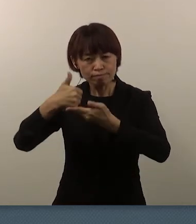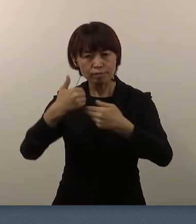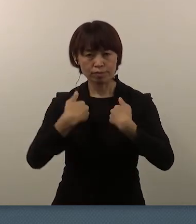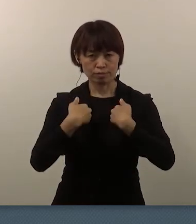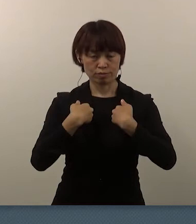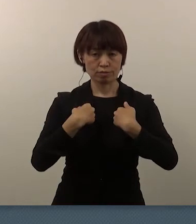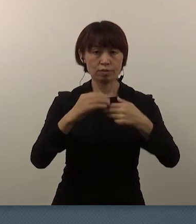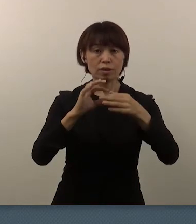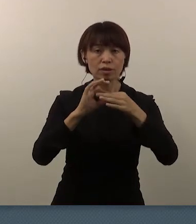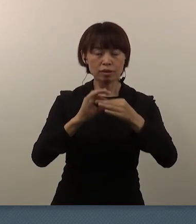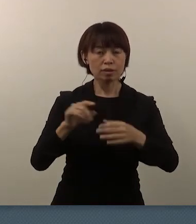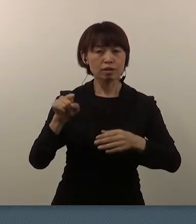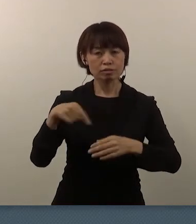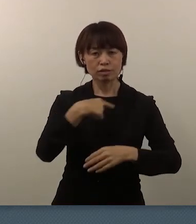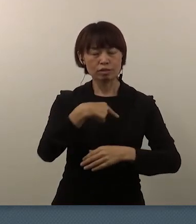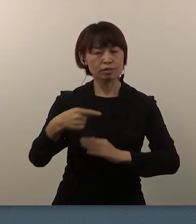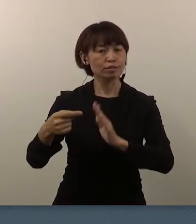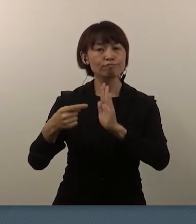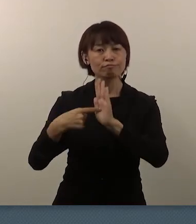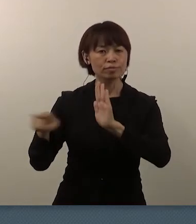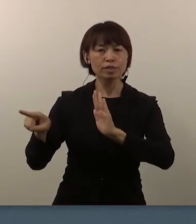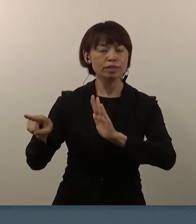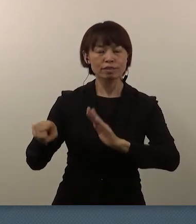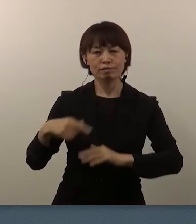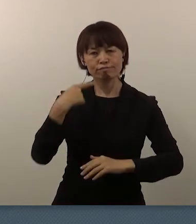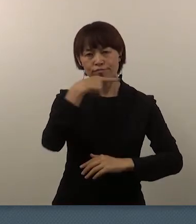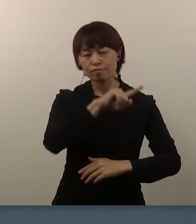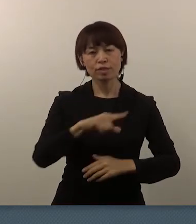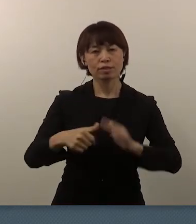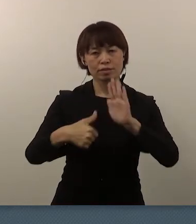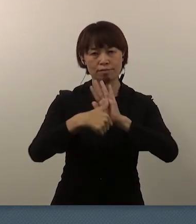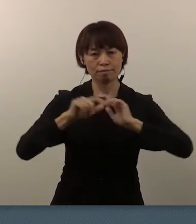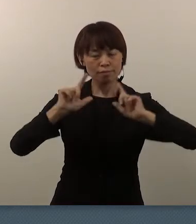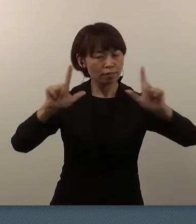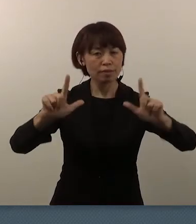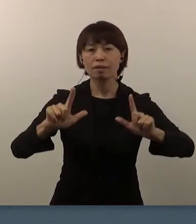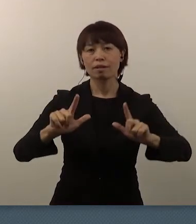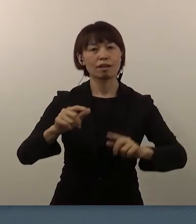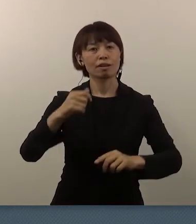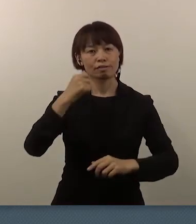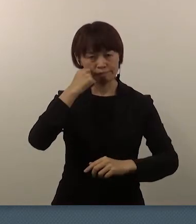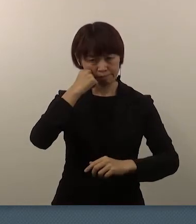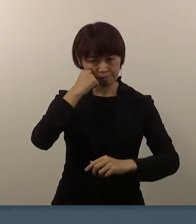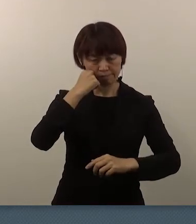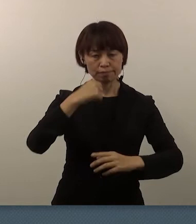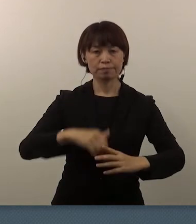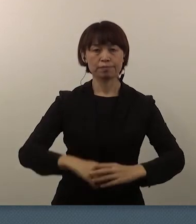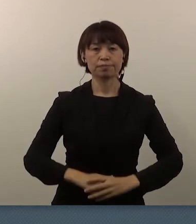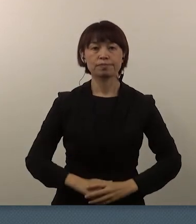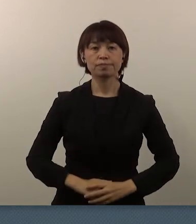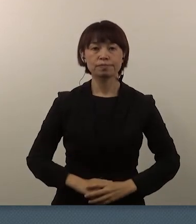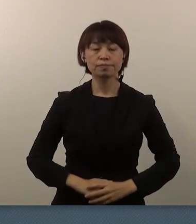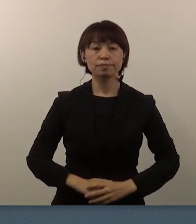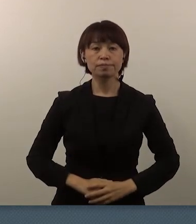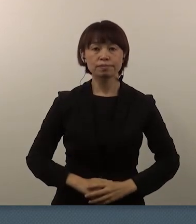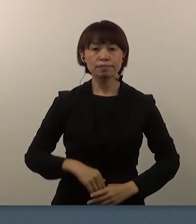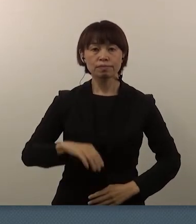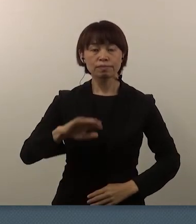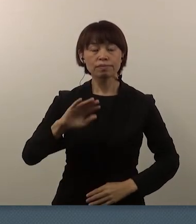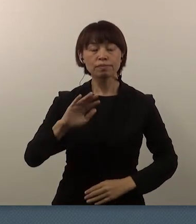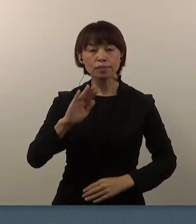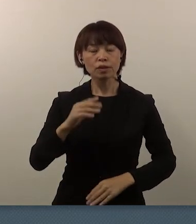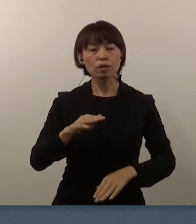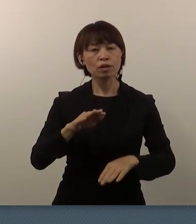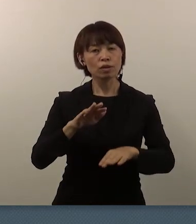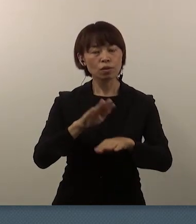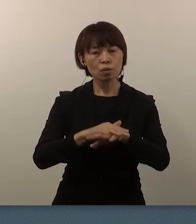お気持ちを無視してですね、強引にそういうことを踏み出すわけにもいかないということがあります。しかしどういう形で、